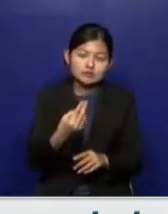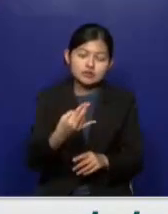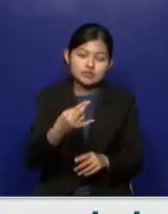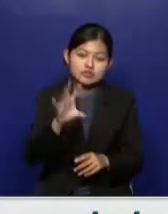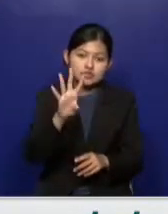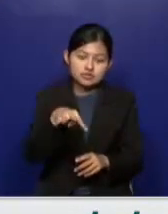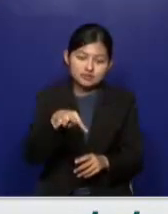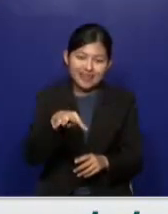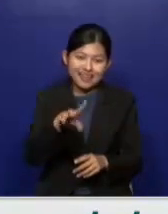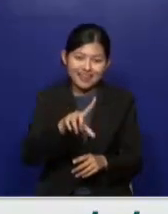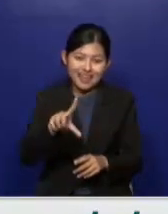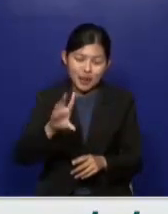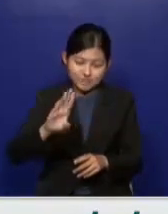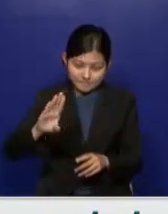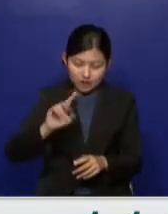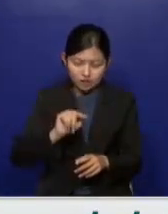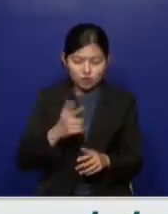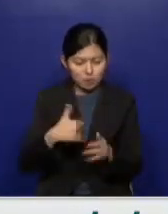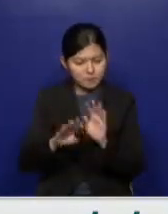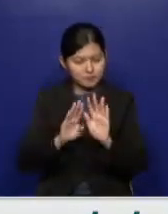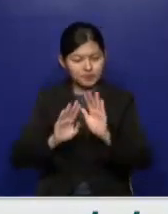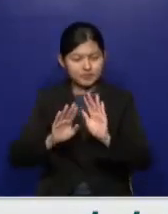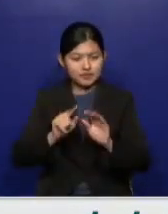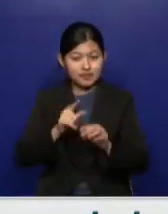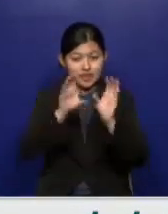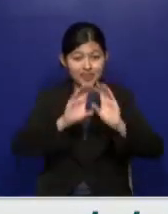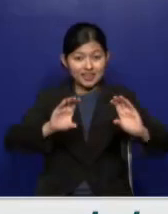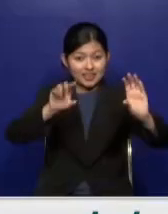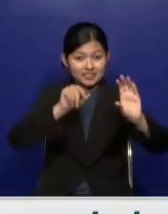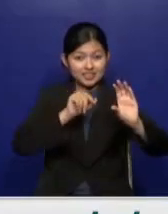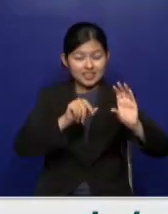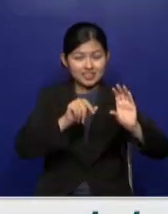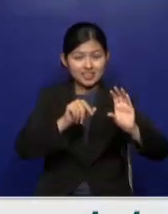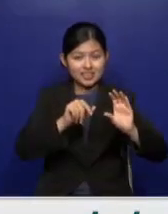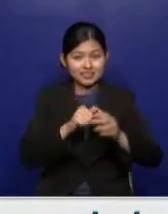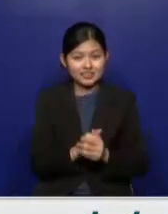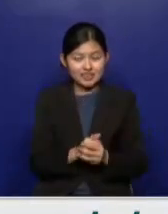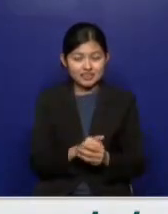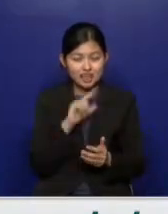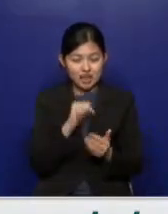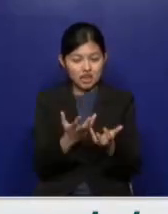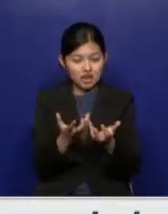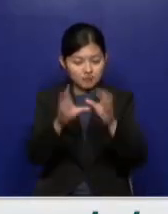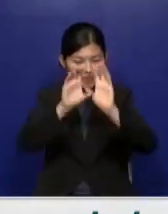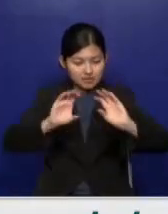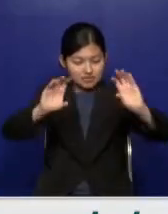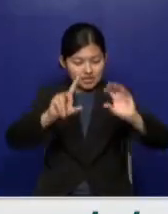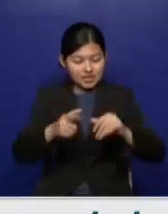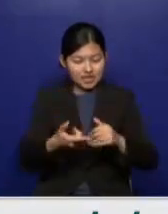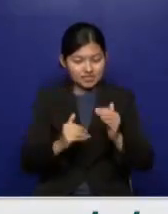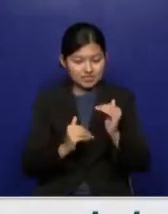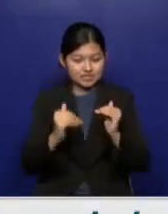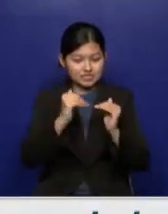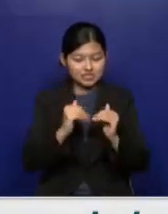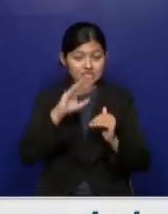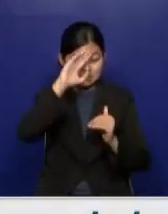ยนะครับผมขอเปรียบเทียบว่าข้าราชการเนี่ยเมื่อรับราชการก็ใช้สวัสดิการรักษาพยาบาลของกรม